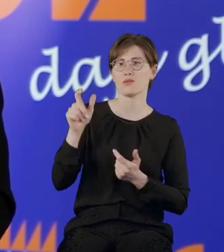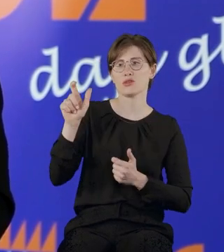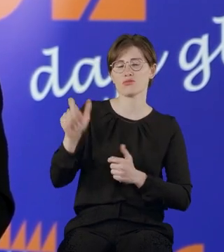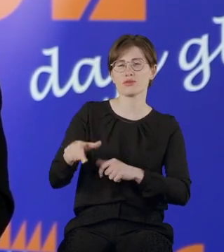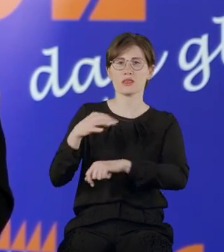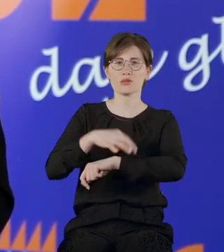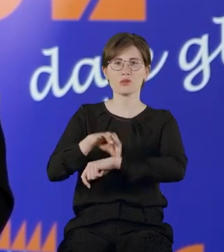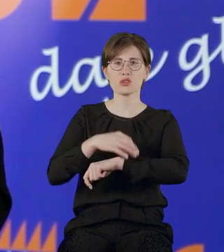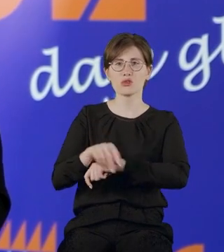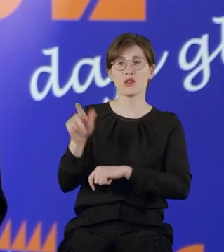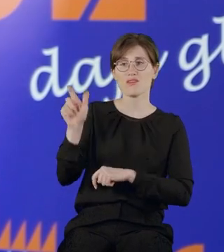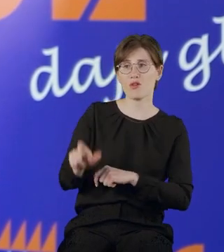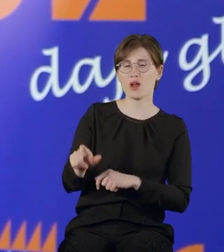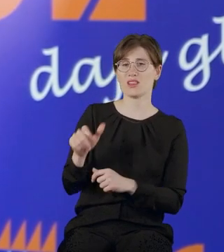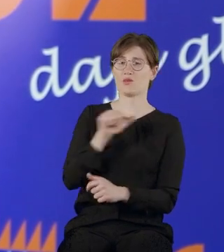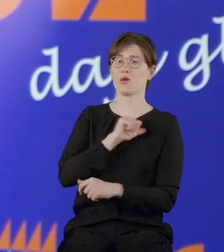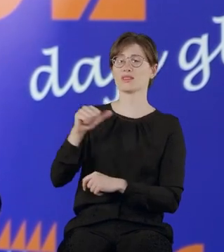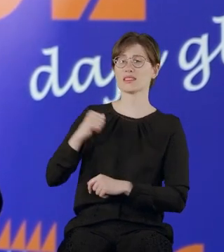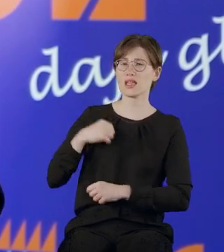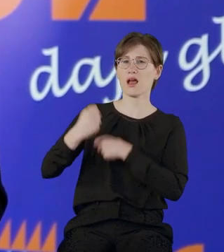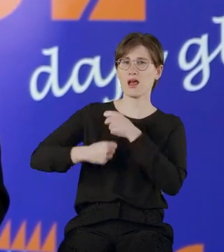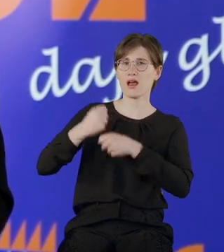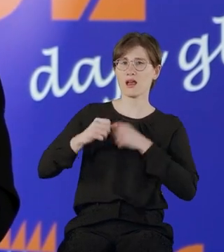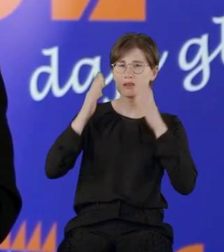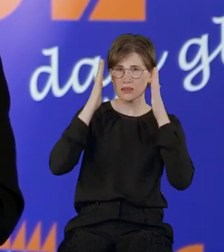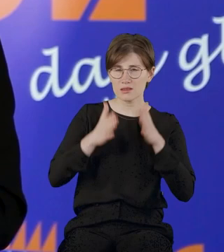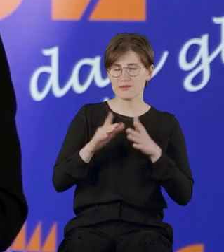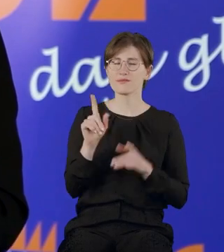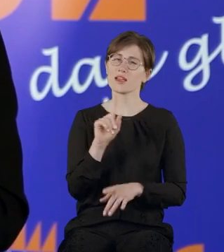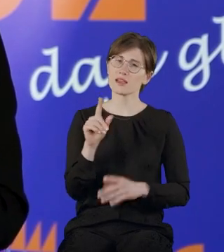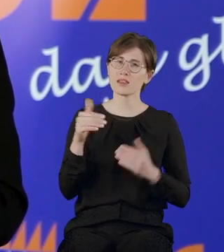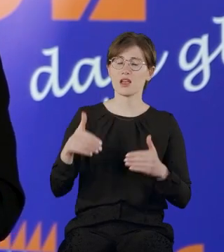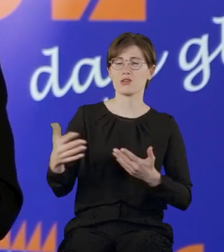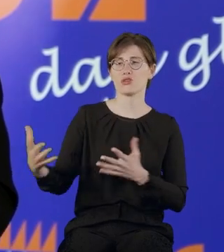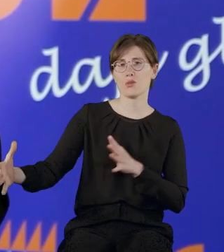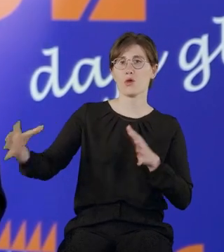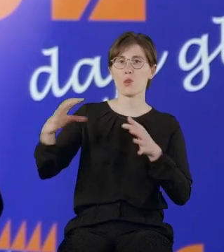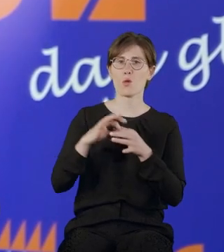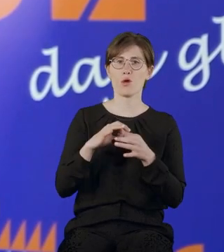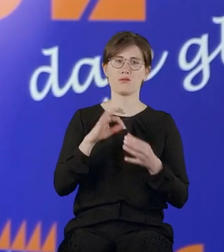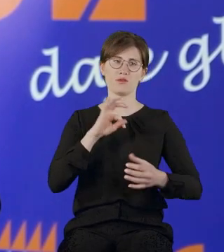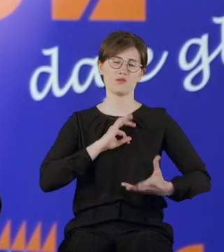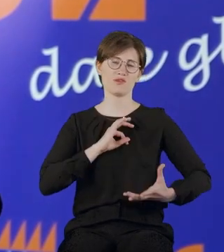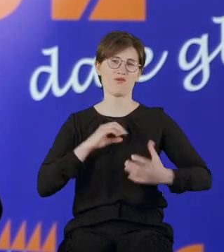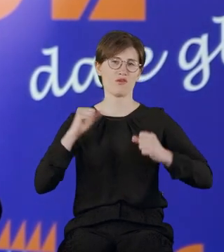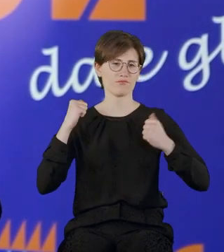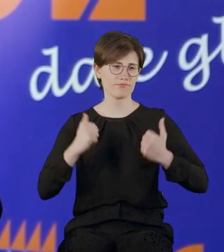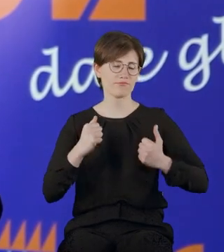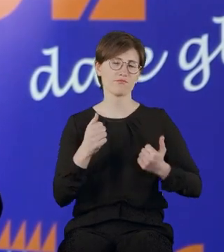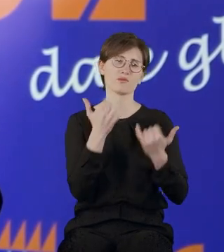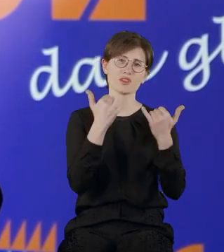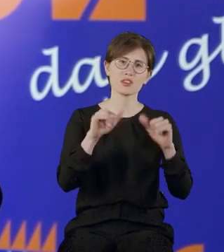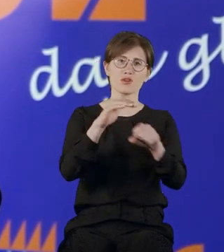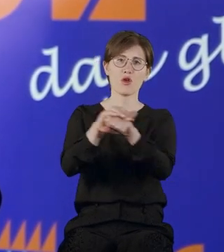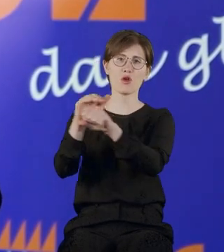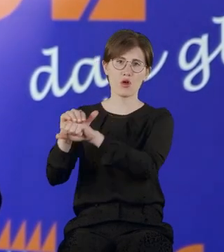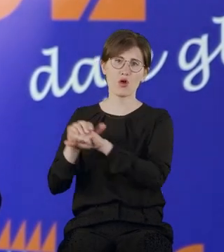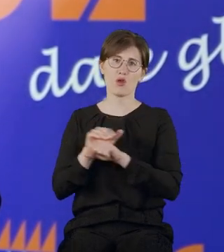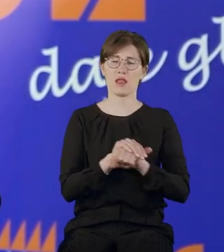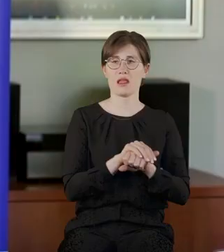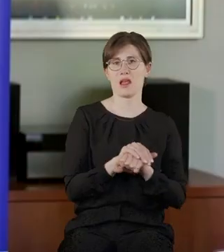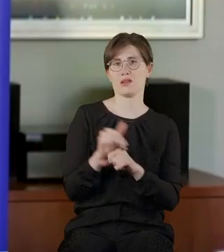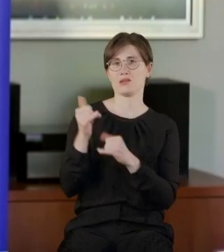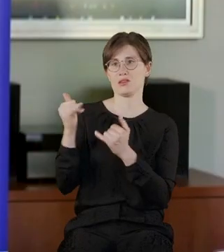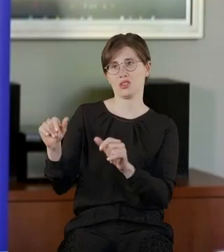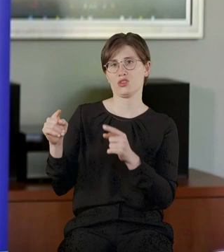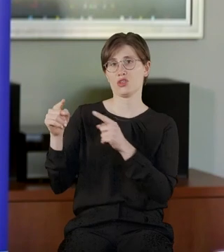nie pracował tylko indywidualnie, ale również łączył swoje siły z kolegami, którzy reprezentują inne dyscypliny